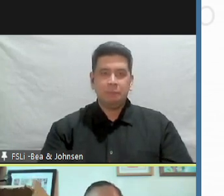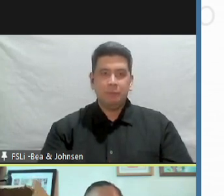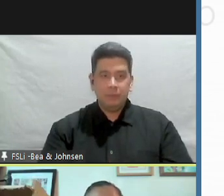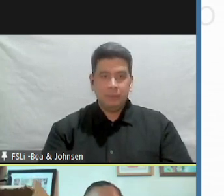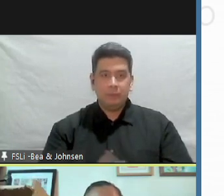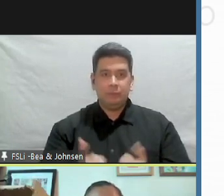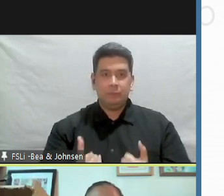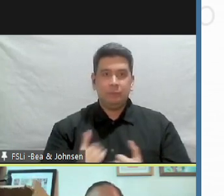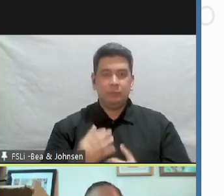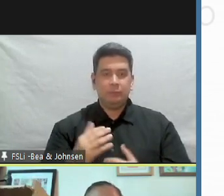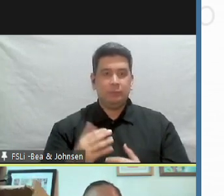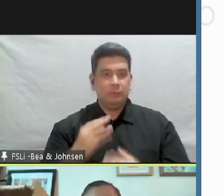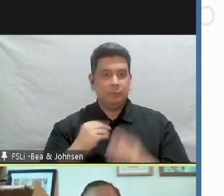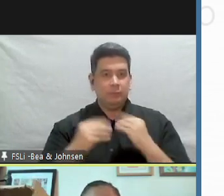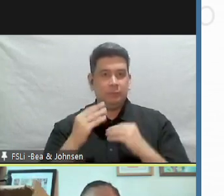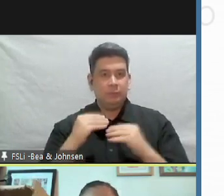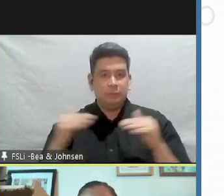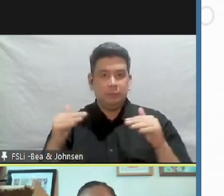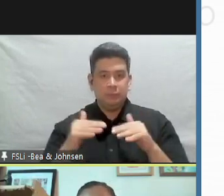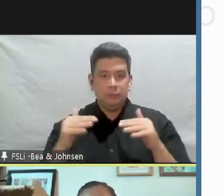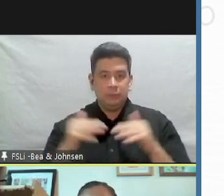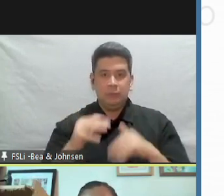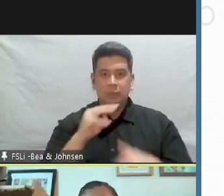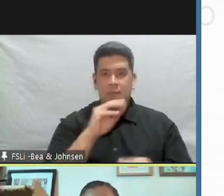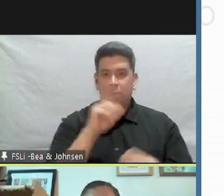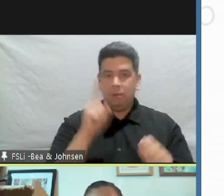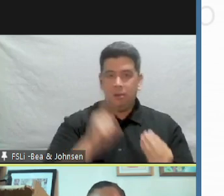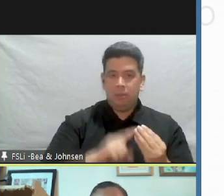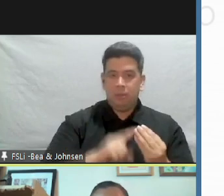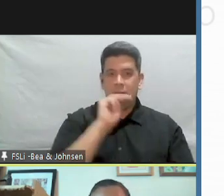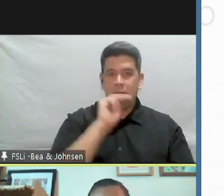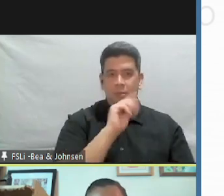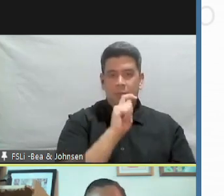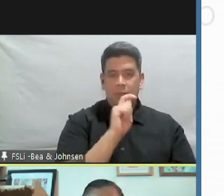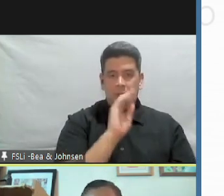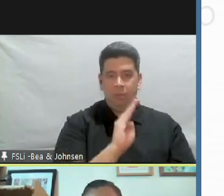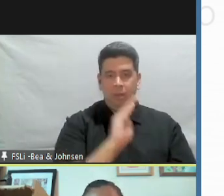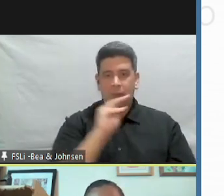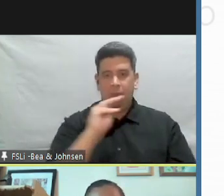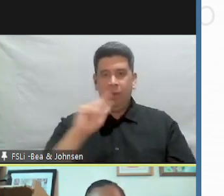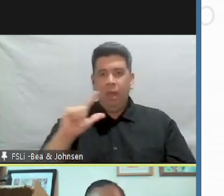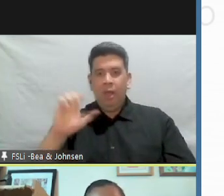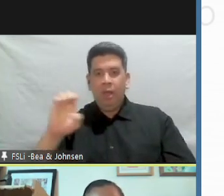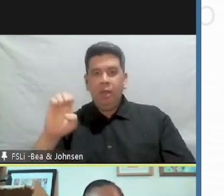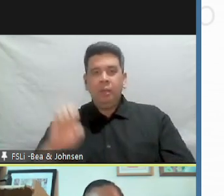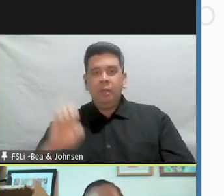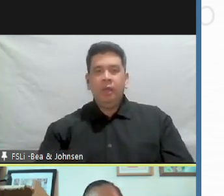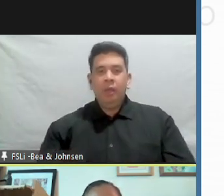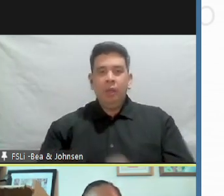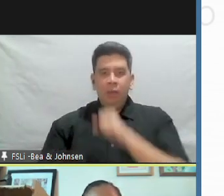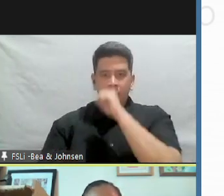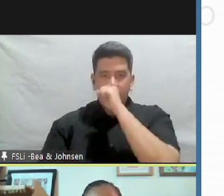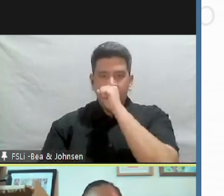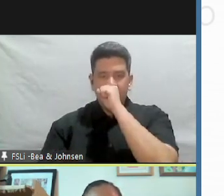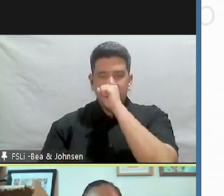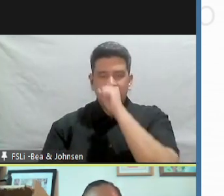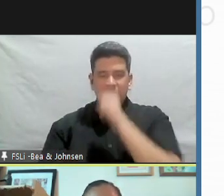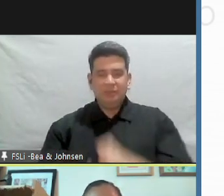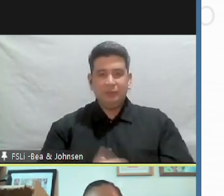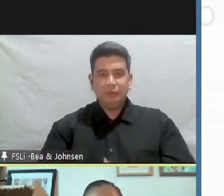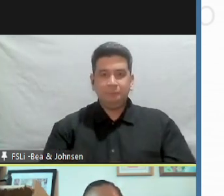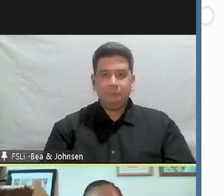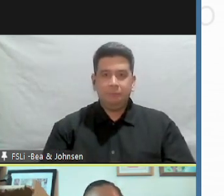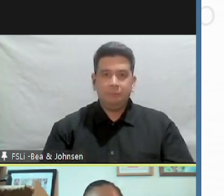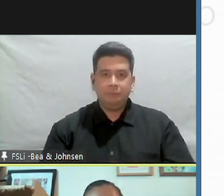session natin on mother tongue-based multilingual education. So, next slide.